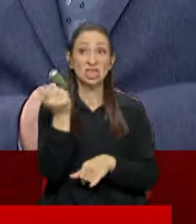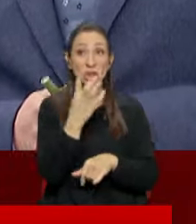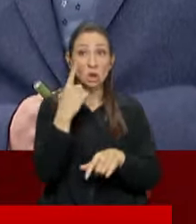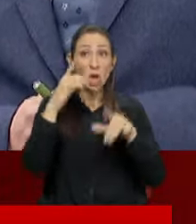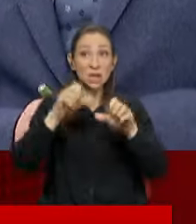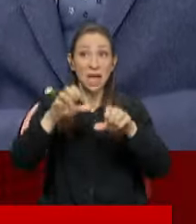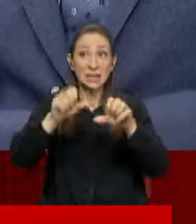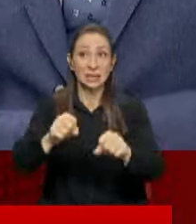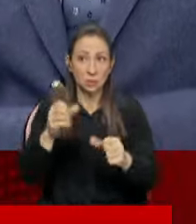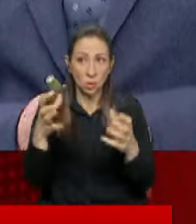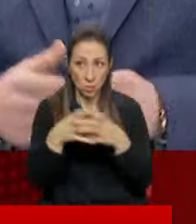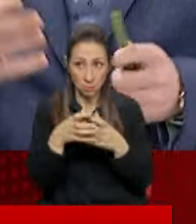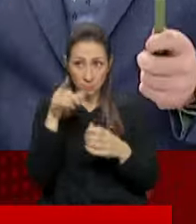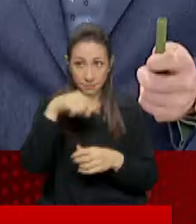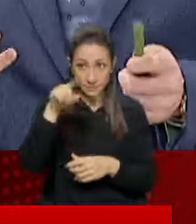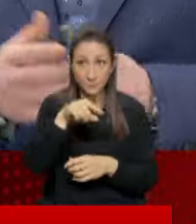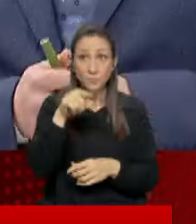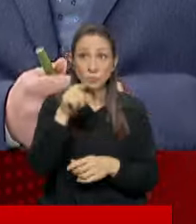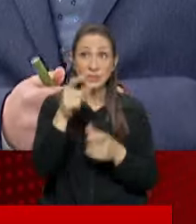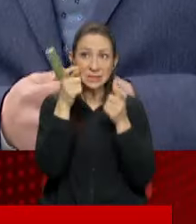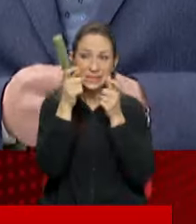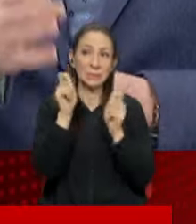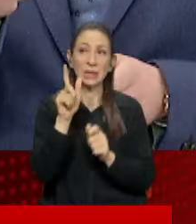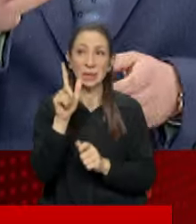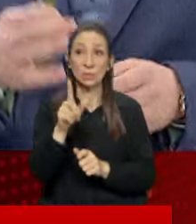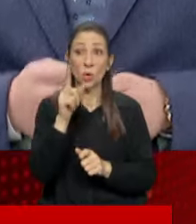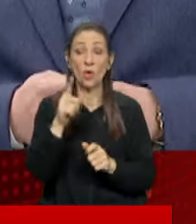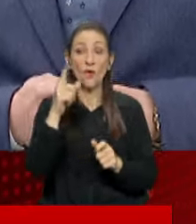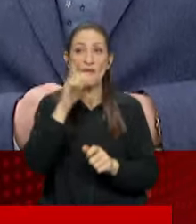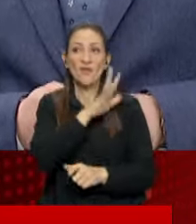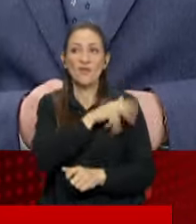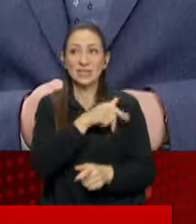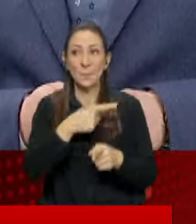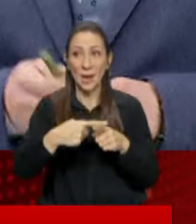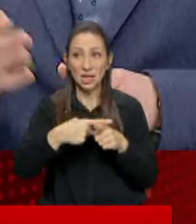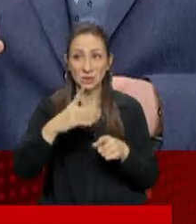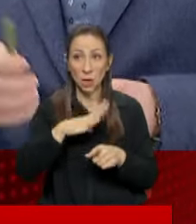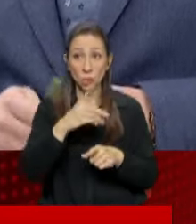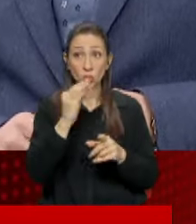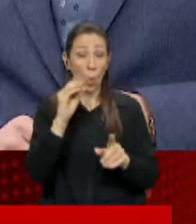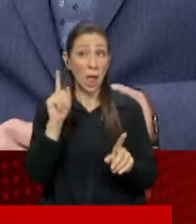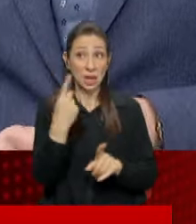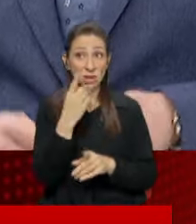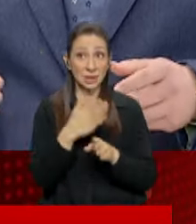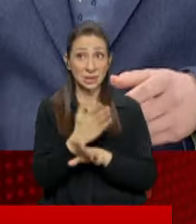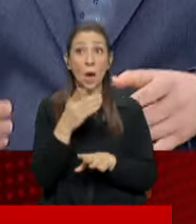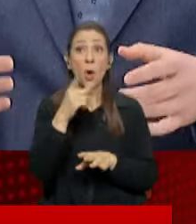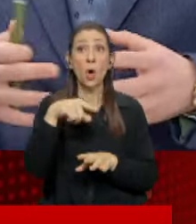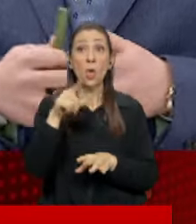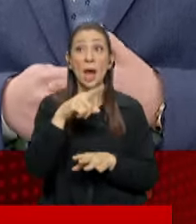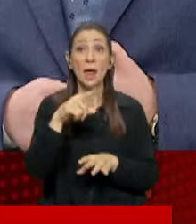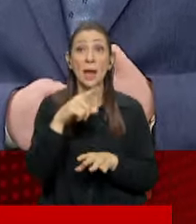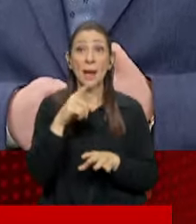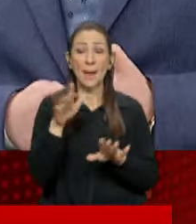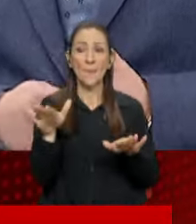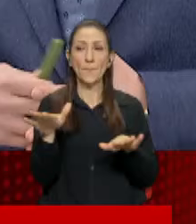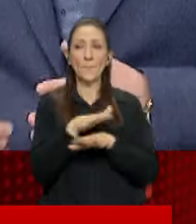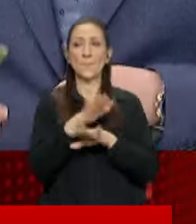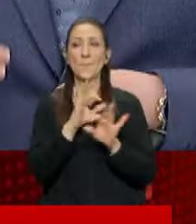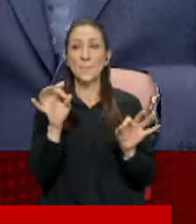alındığı operasyon kapsamında buradan da dikkat etmek lazım. İşte o Filistin paylaşımları var mesela. O da çok çarpıcı aslında. Onlar kamuflaj.